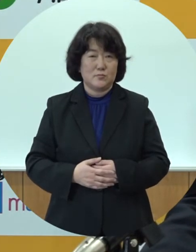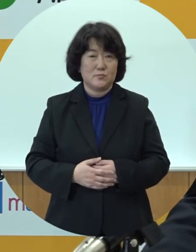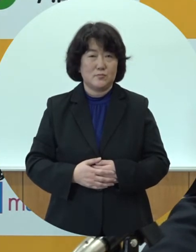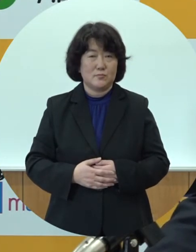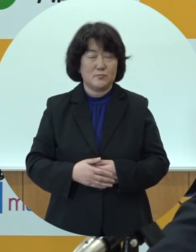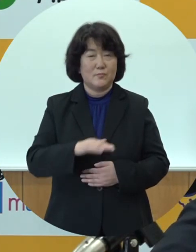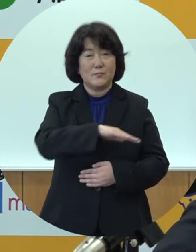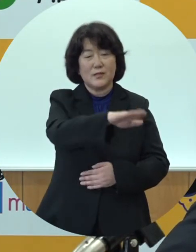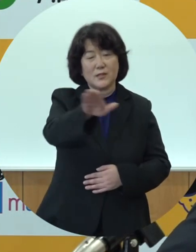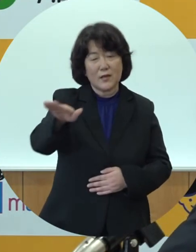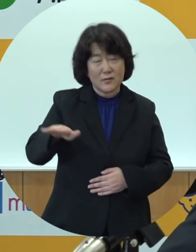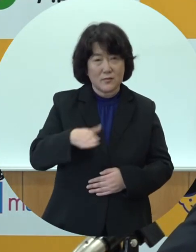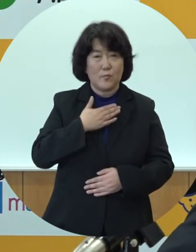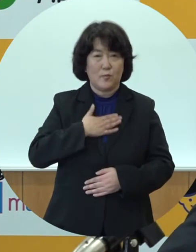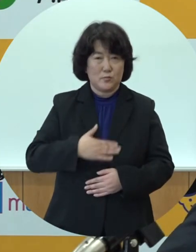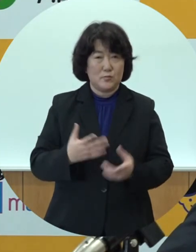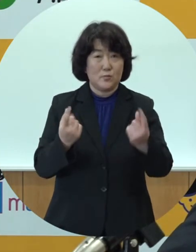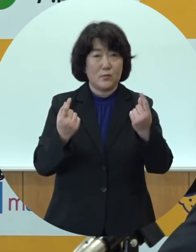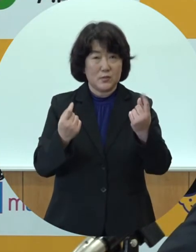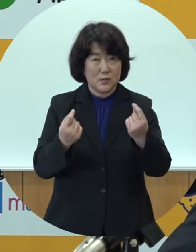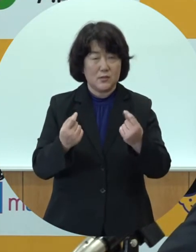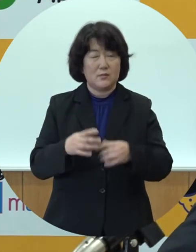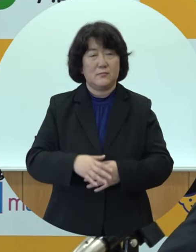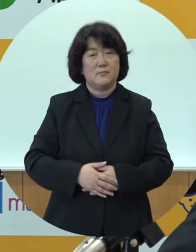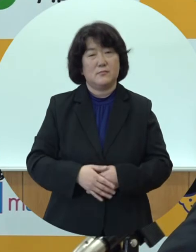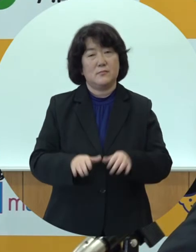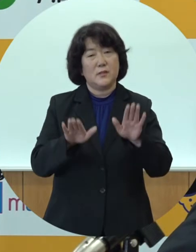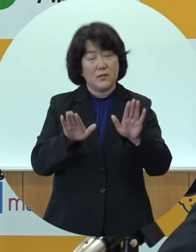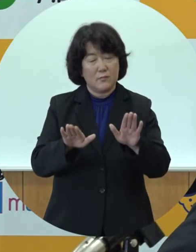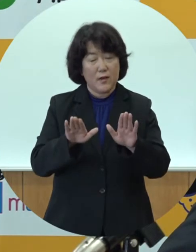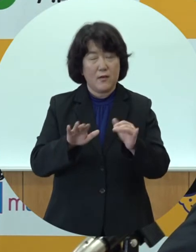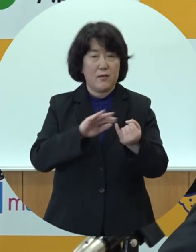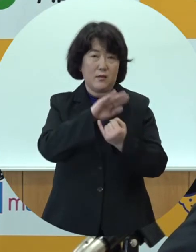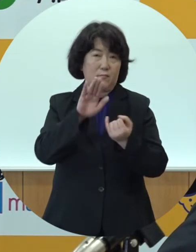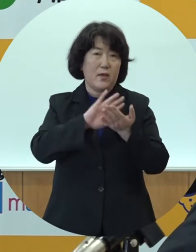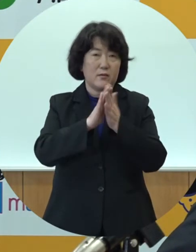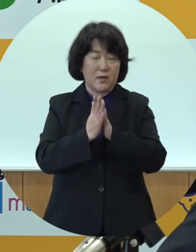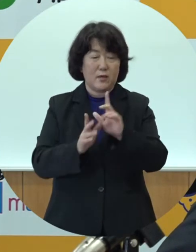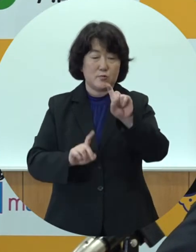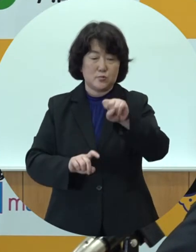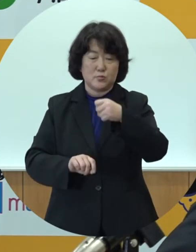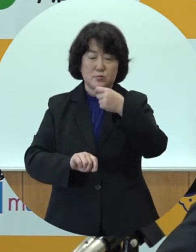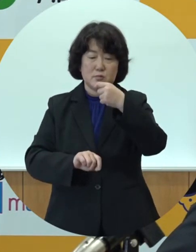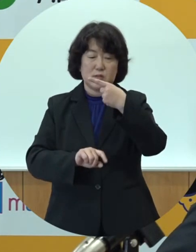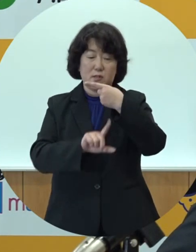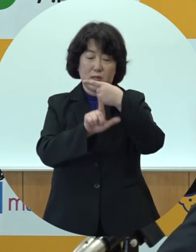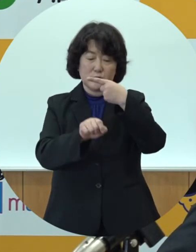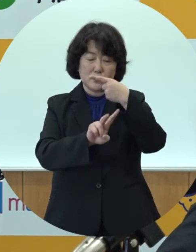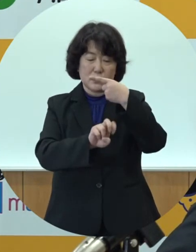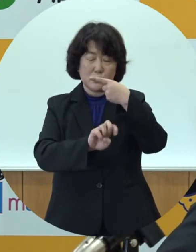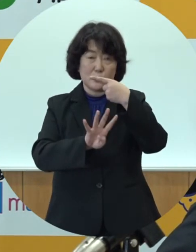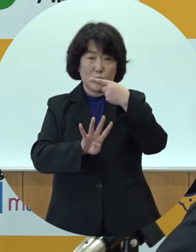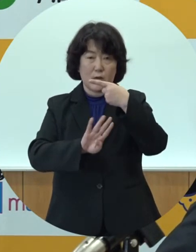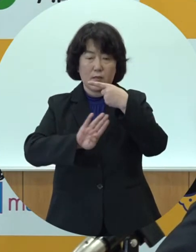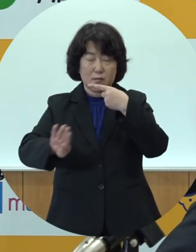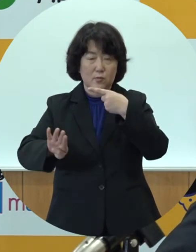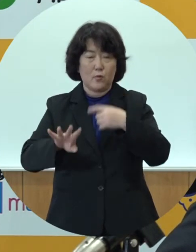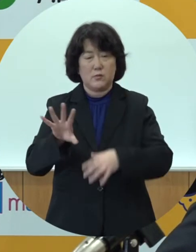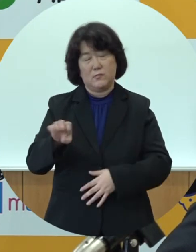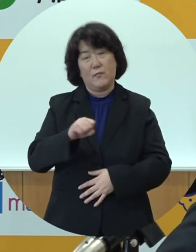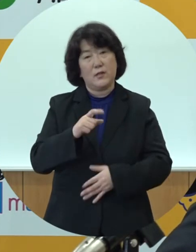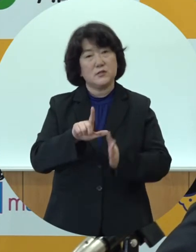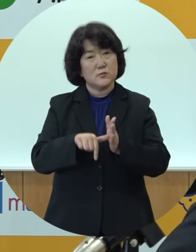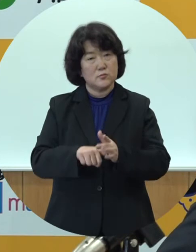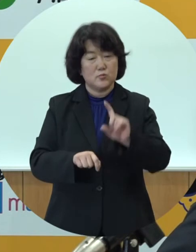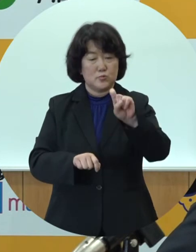皆様もご承知の通り、現在愛媛県内は11月24日以降、今治市におき